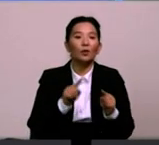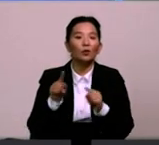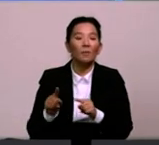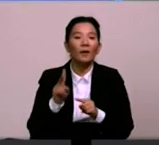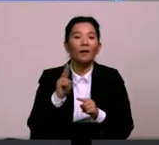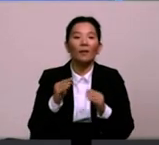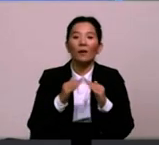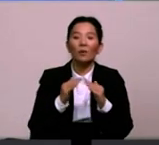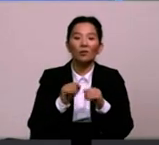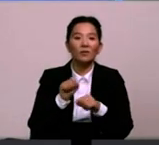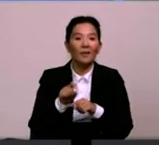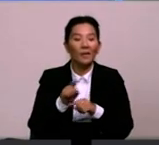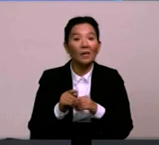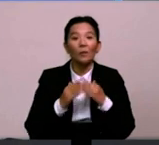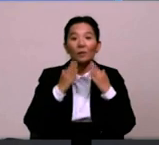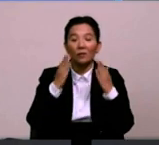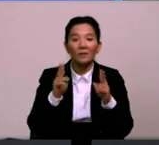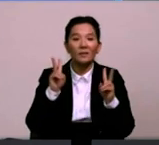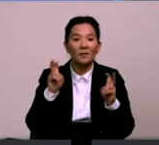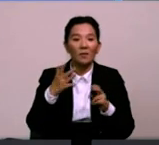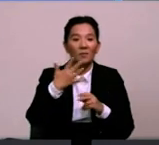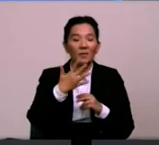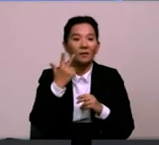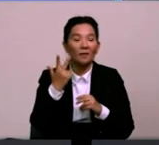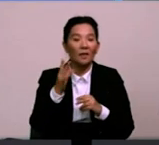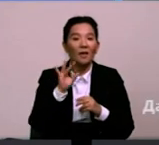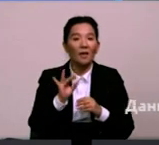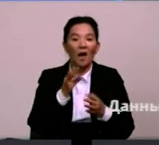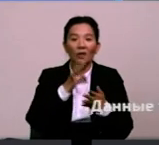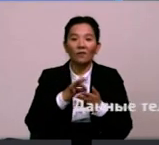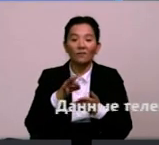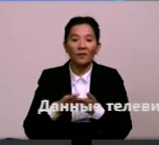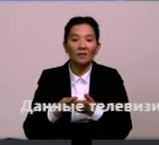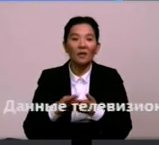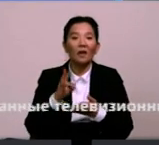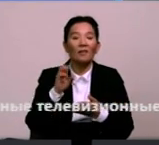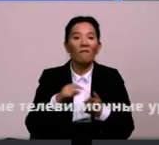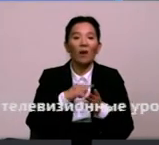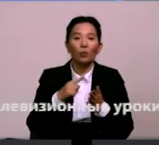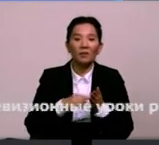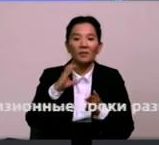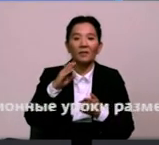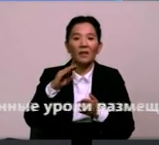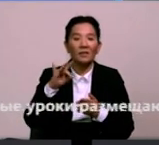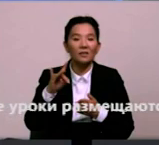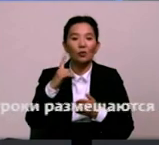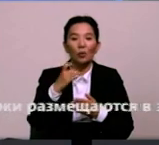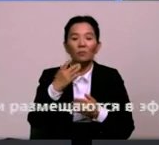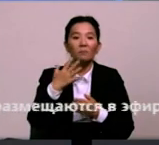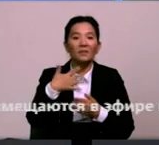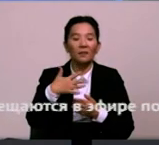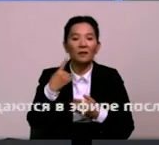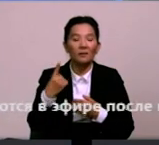домашнему заданию. Прочитайте тему 53 и ответьте на вопросы на странице